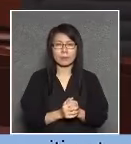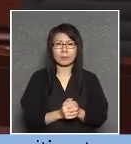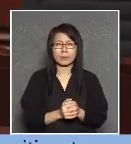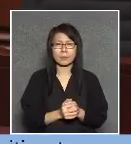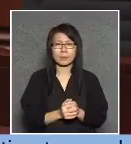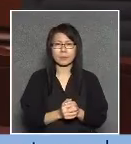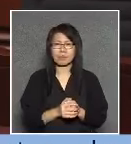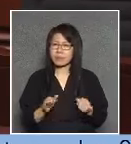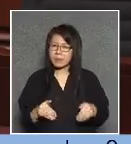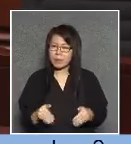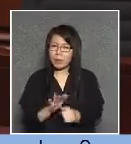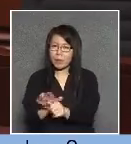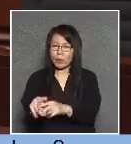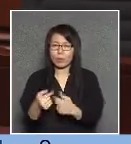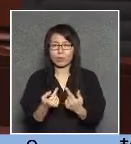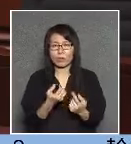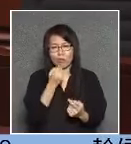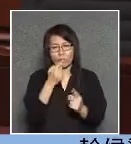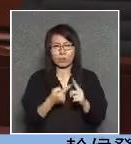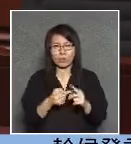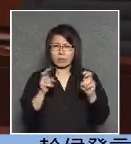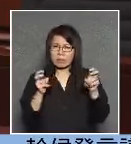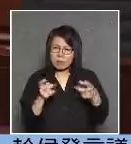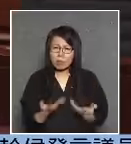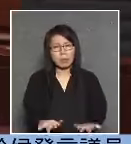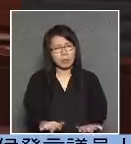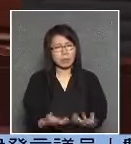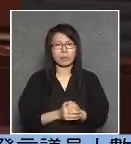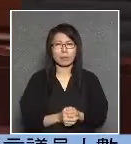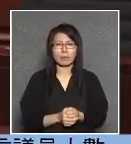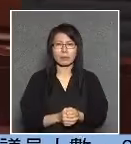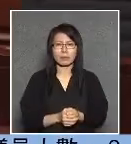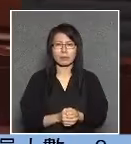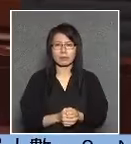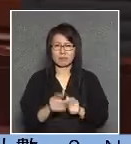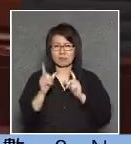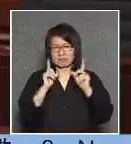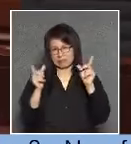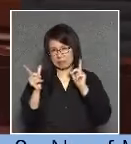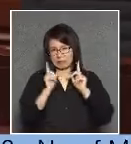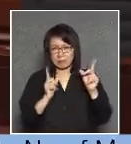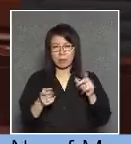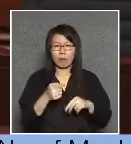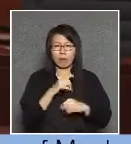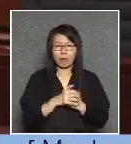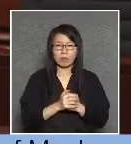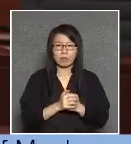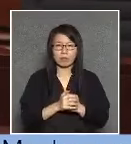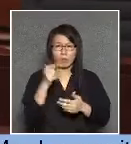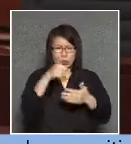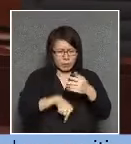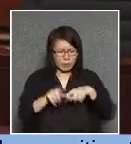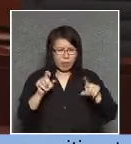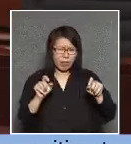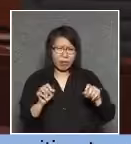公益的一個議案呢？誇大其詞，言中無物，